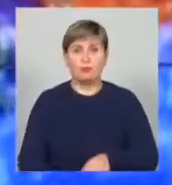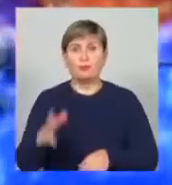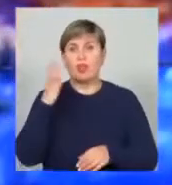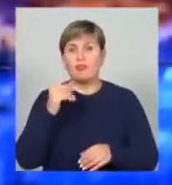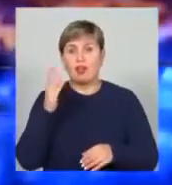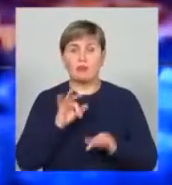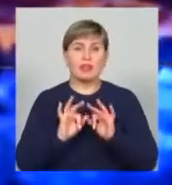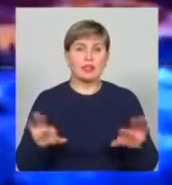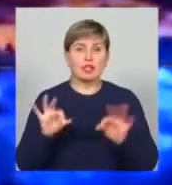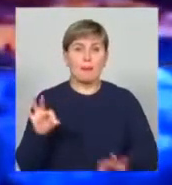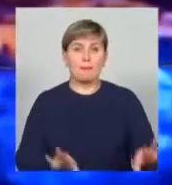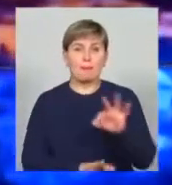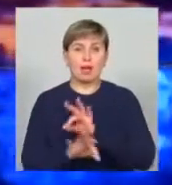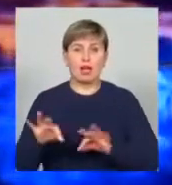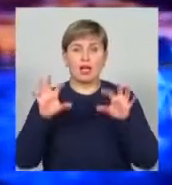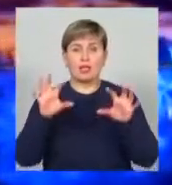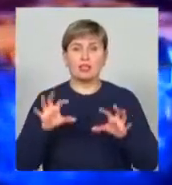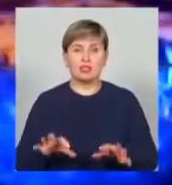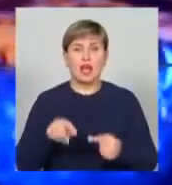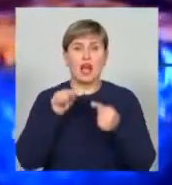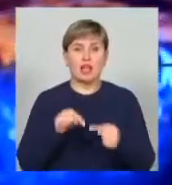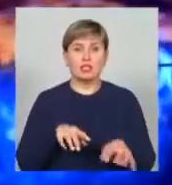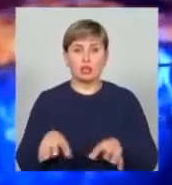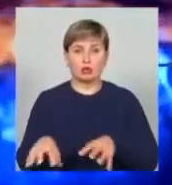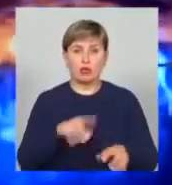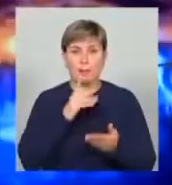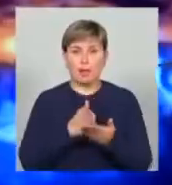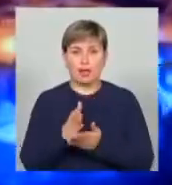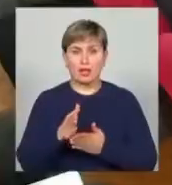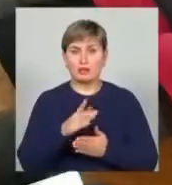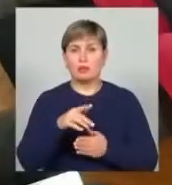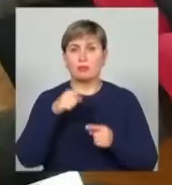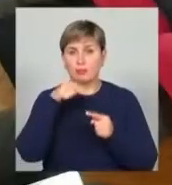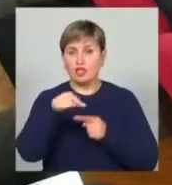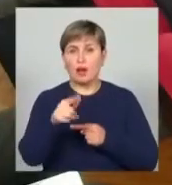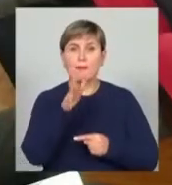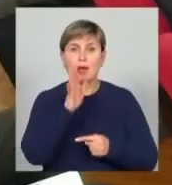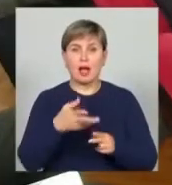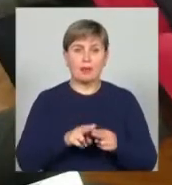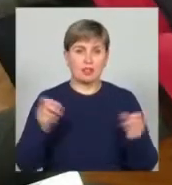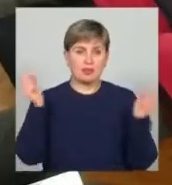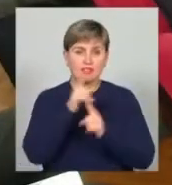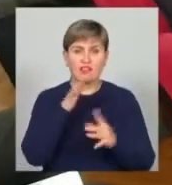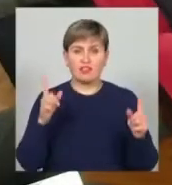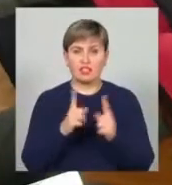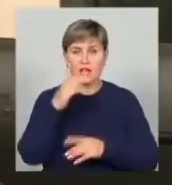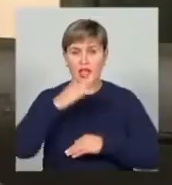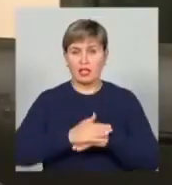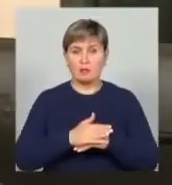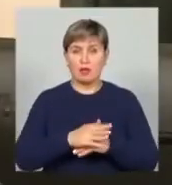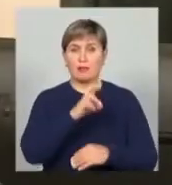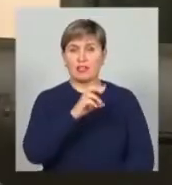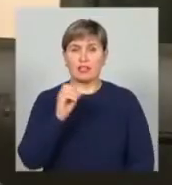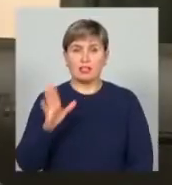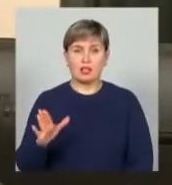В Алматы презентовали проект «Концепция антикоррупционной политики на ближайшие 5 лет». Об этом стало известно во время встречи Акима Бакытжана